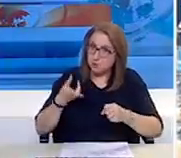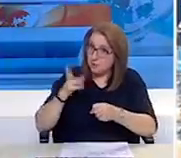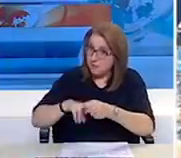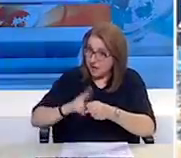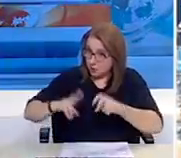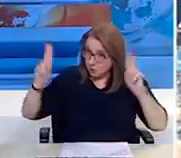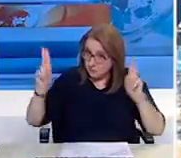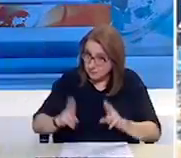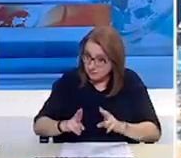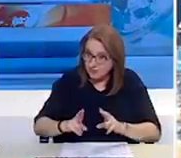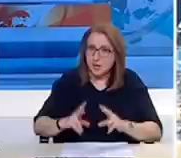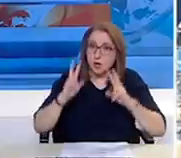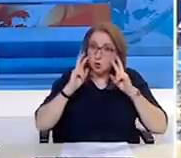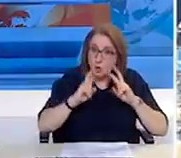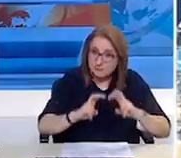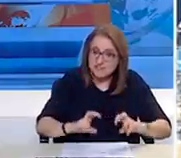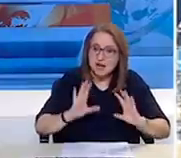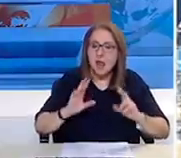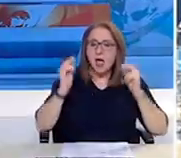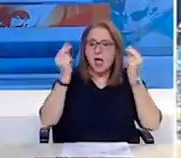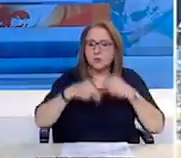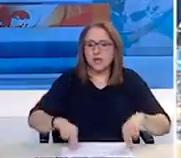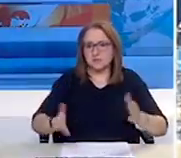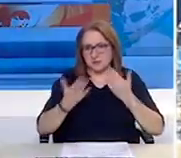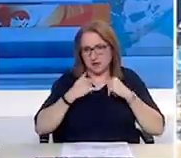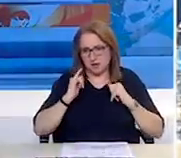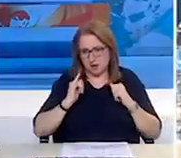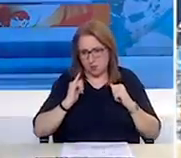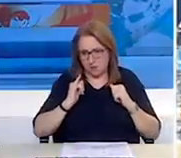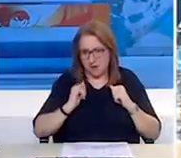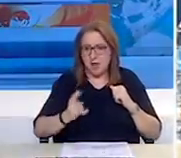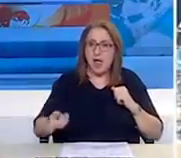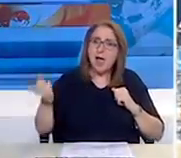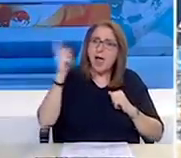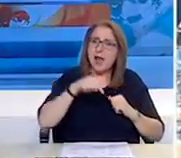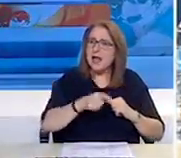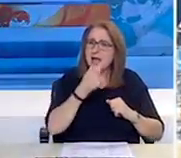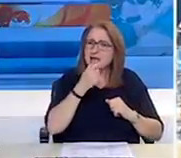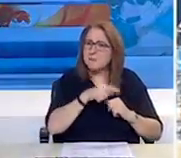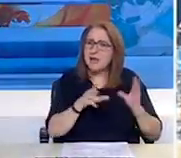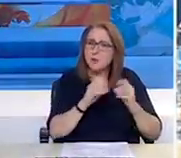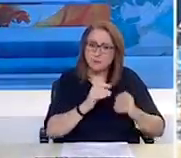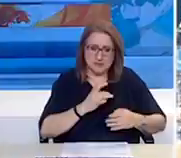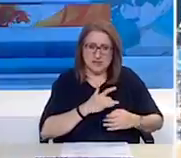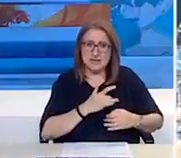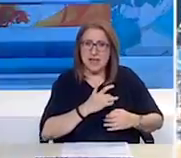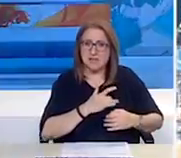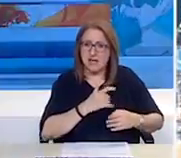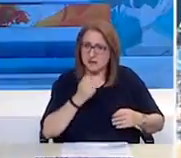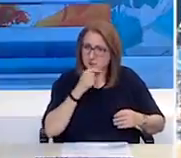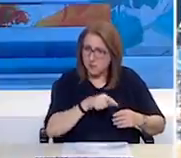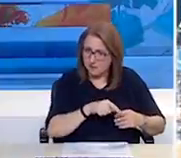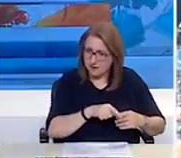αυτά σχετίζονται με πλεονέκτημα επιβίωσης στους ασθενείς με καρδιαγιακά νοσήματα που τα έπαιρναν ούτως ή αλλιώς. Άρα, σύμφωνα